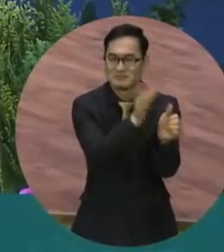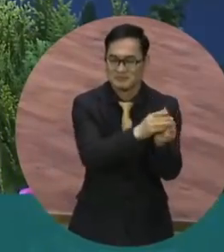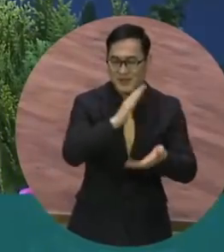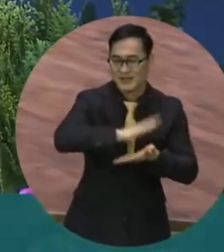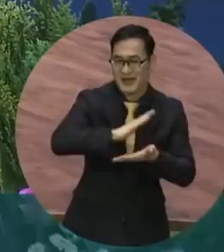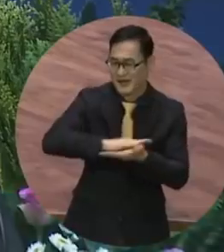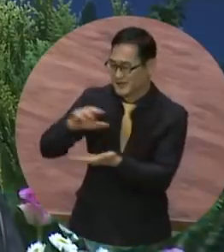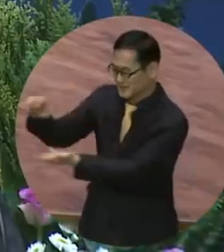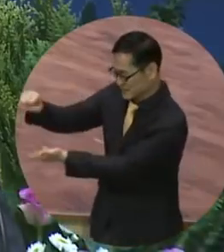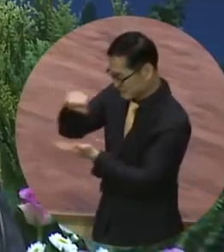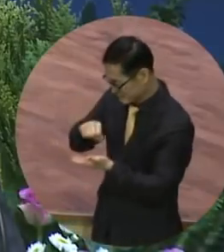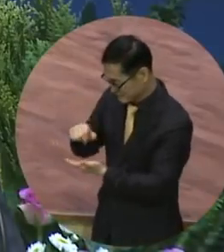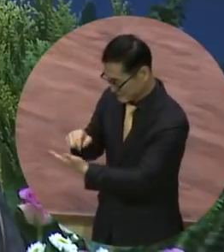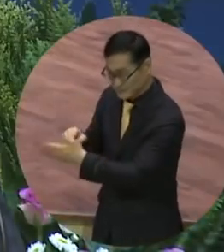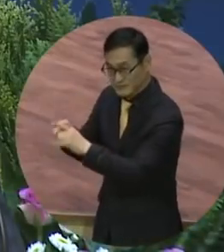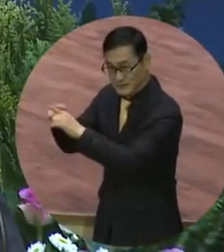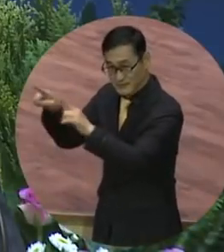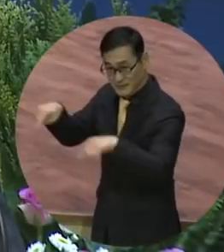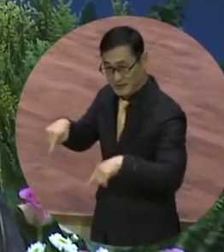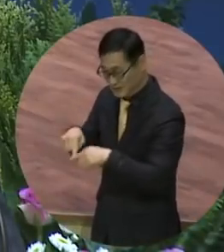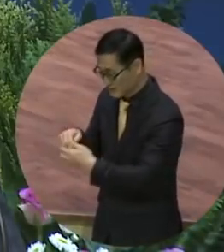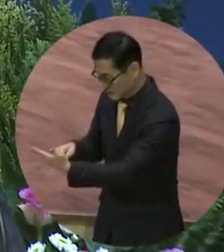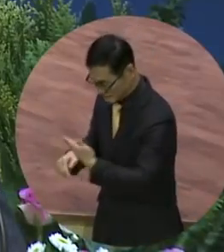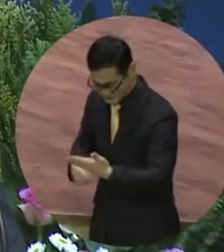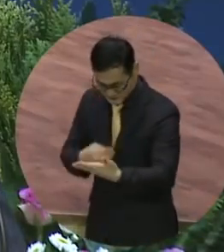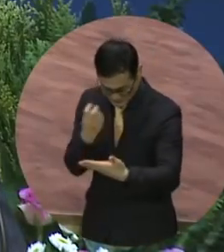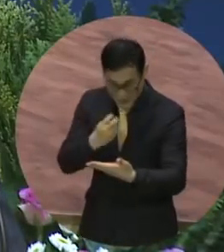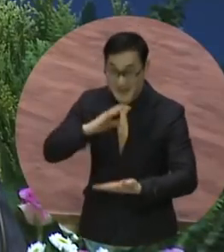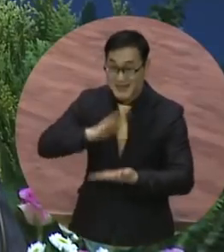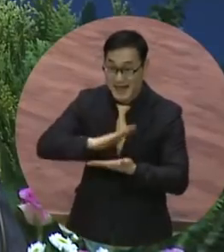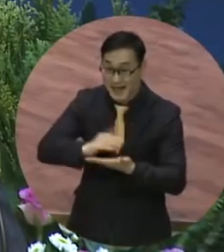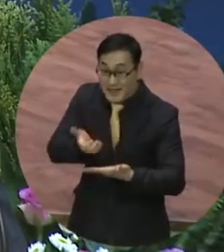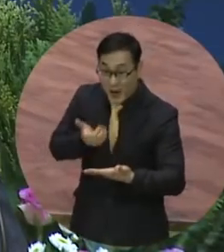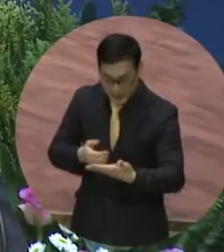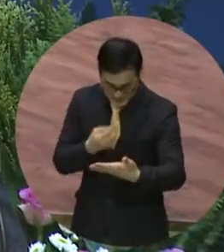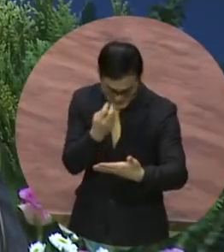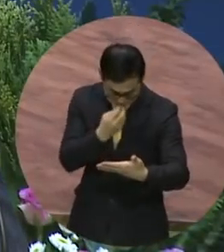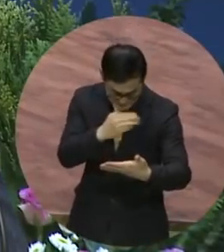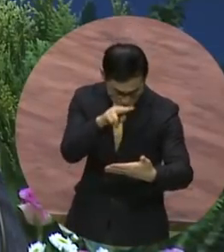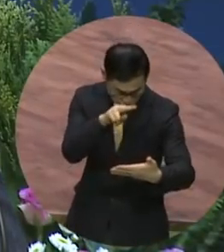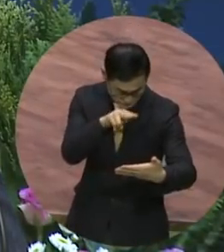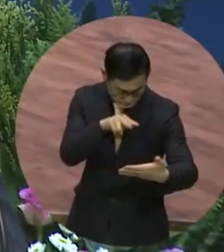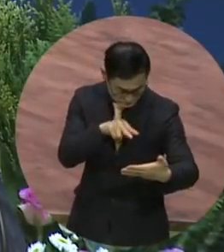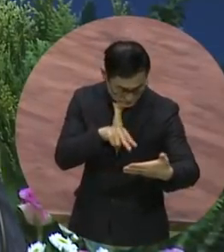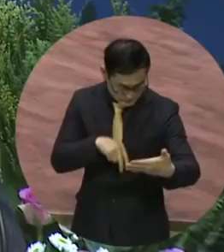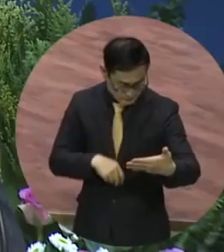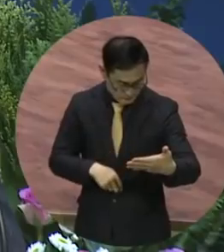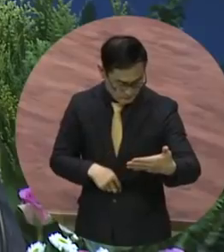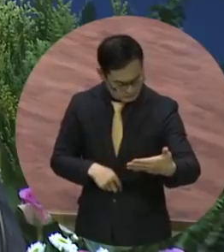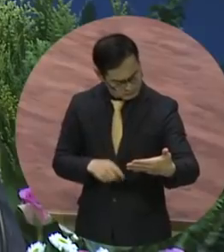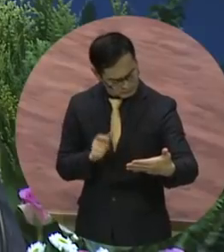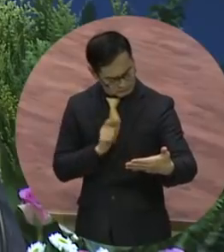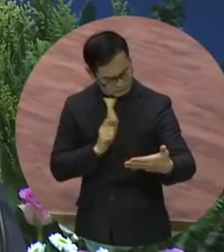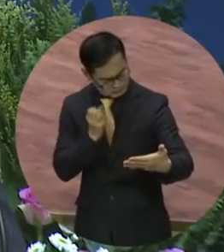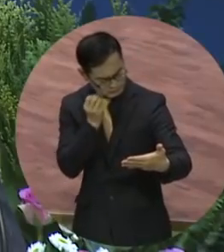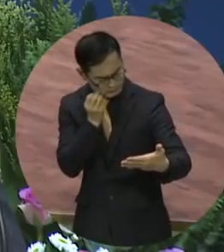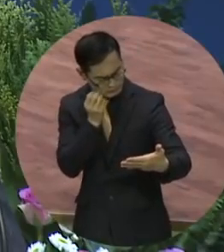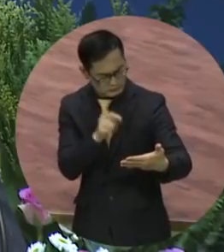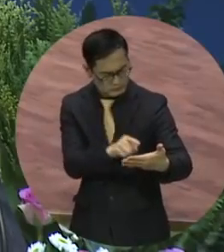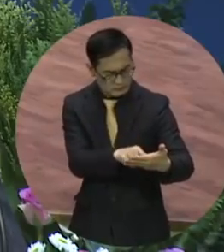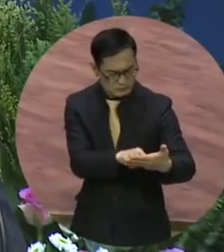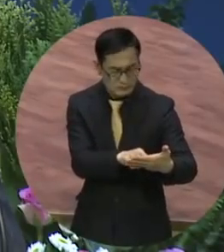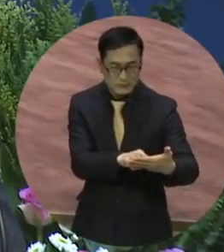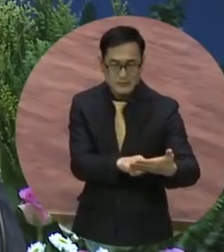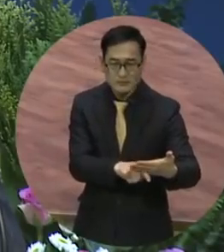이 목사님 보낸 주보를 검토하다 보니까 보니까 좀 이상하단 말이요. 이상한 게